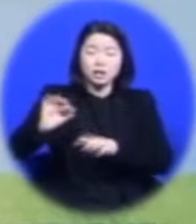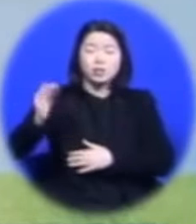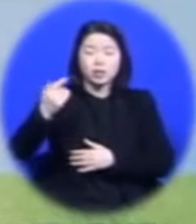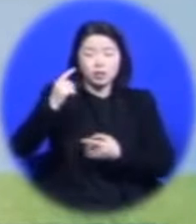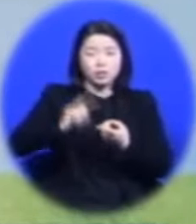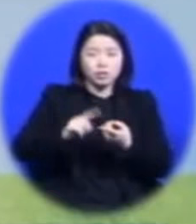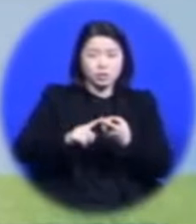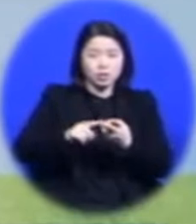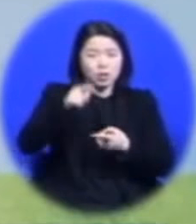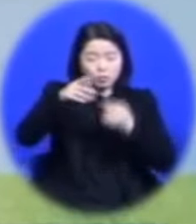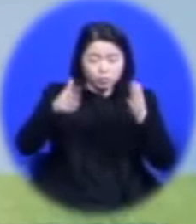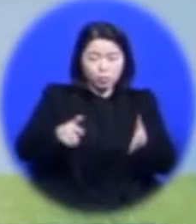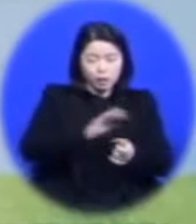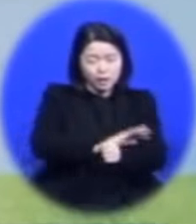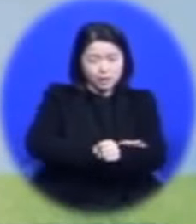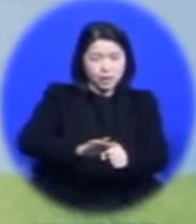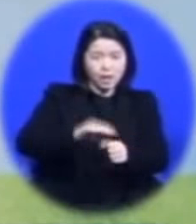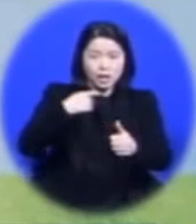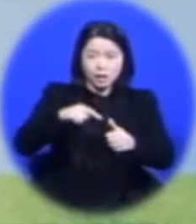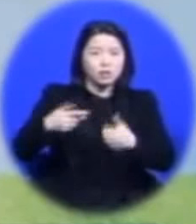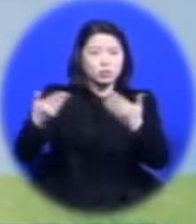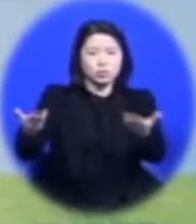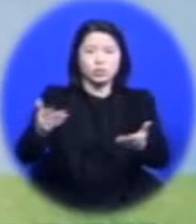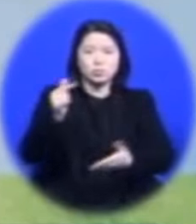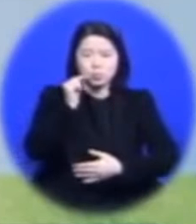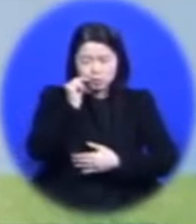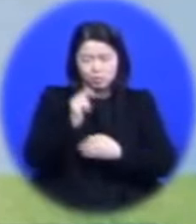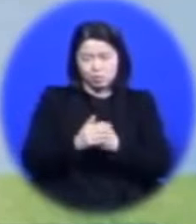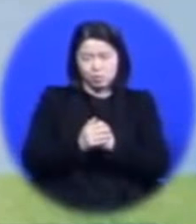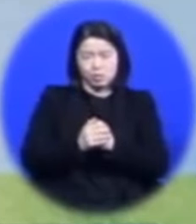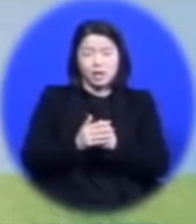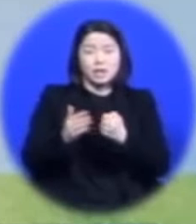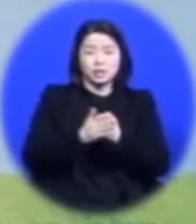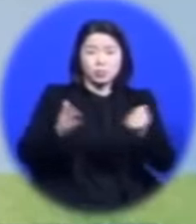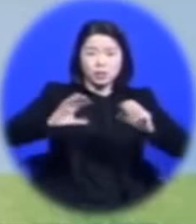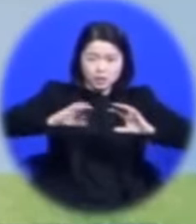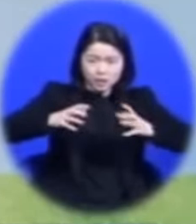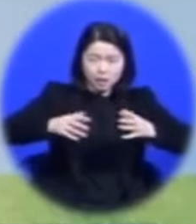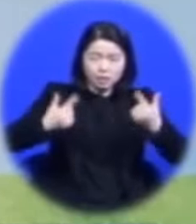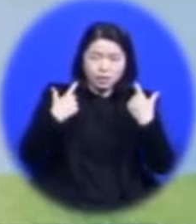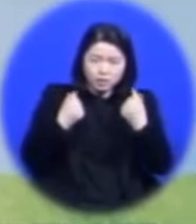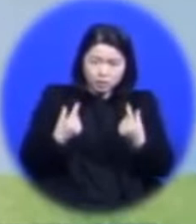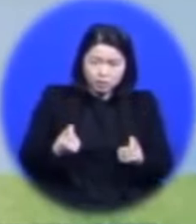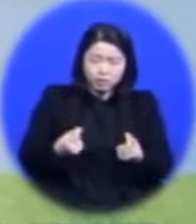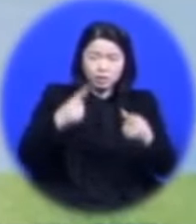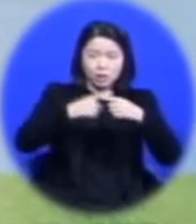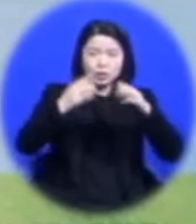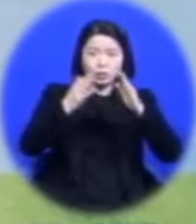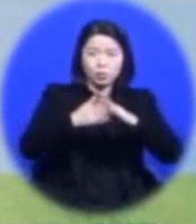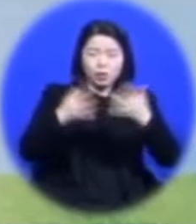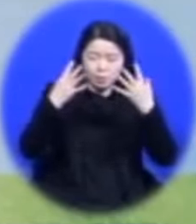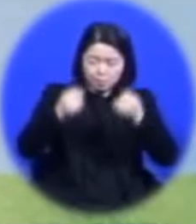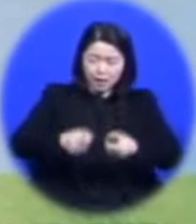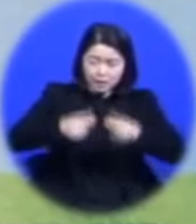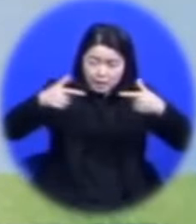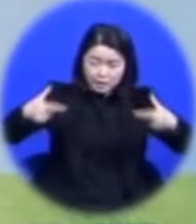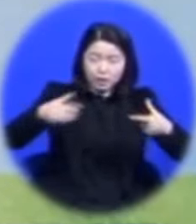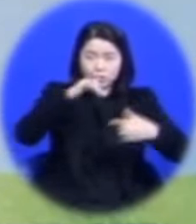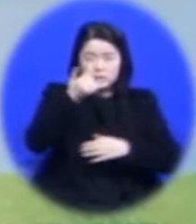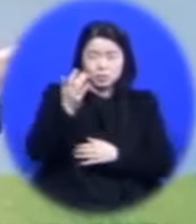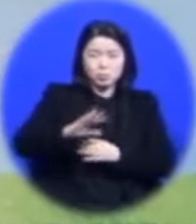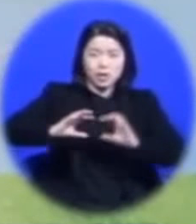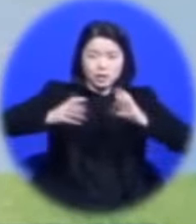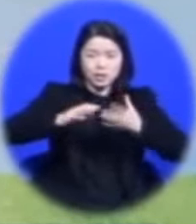그동안 잘 가르치지 않았던 거예요 그래서 세상은 여전히 교인은 많이 늘어나도 세상은 여전히